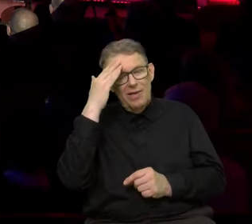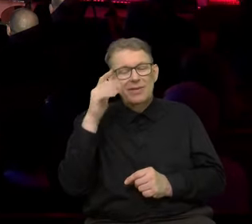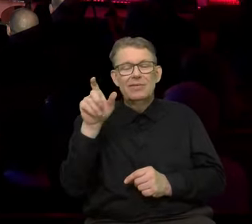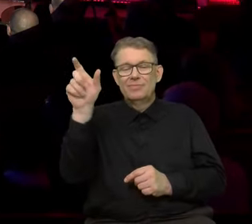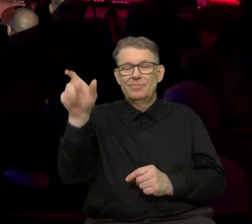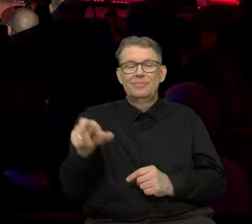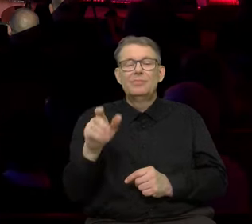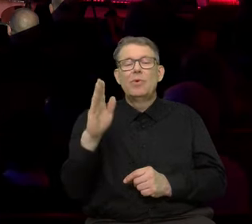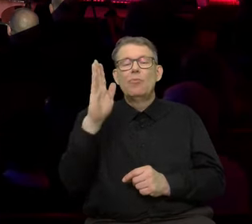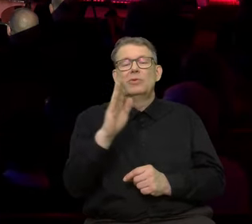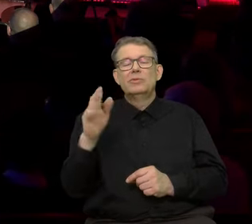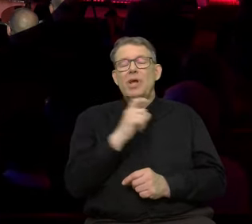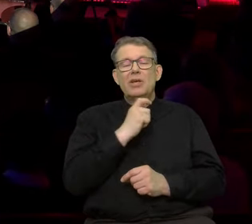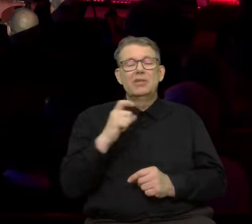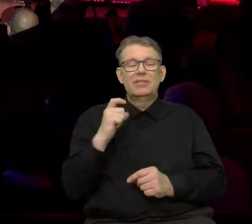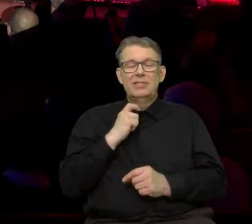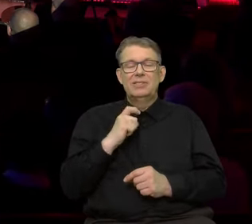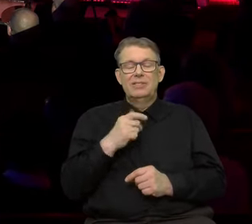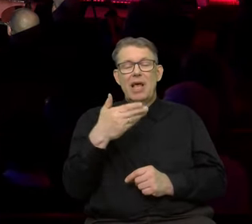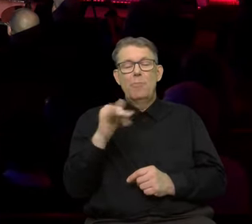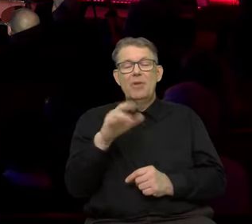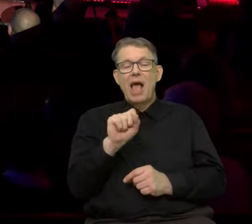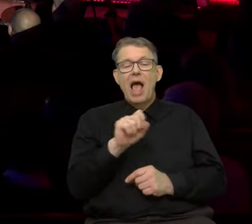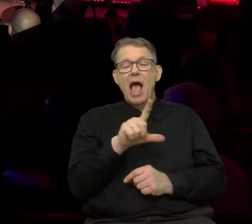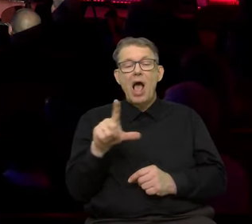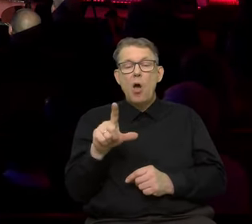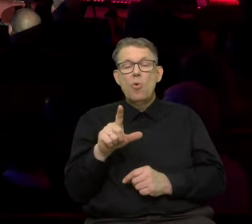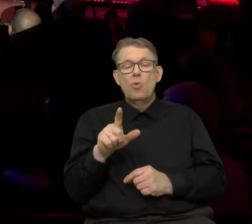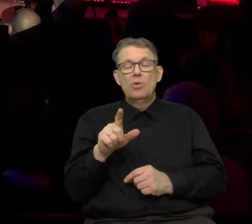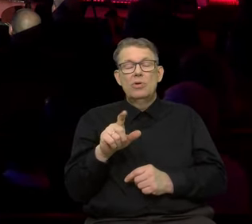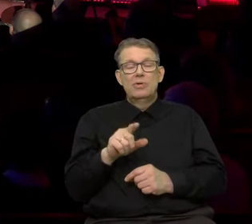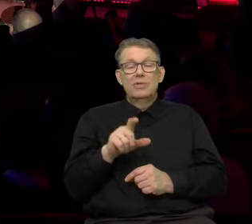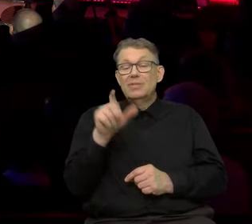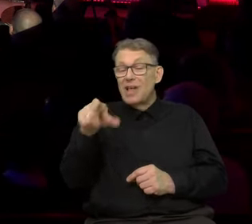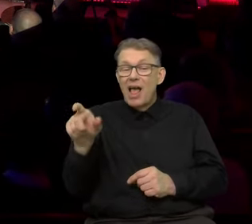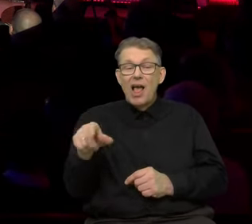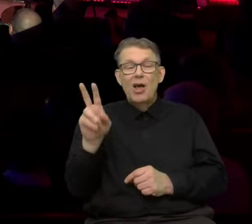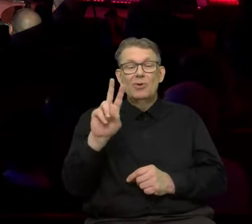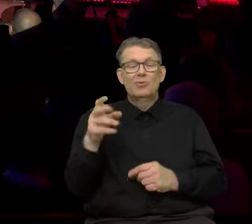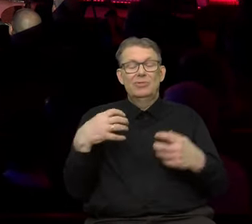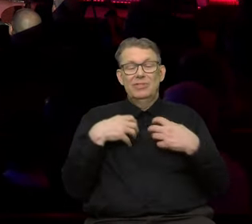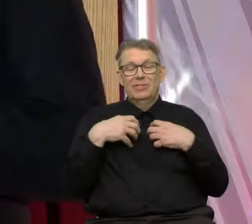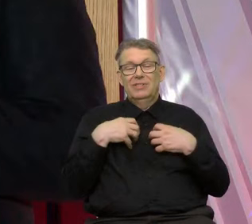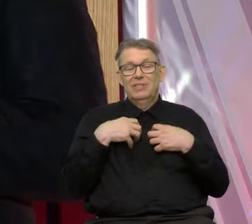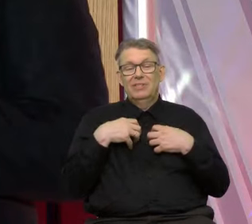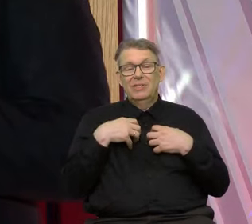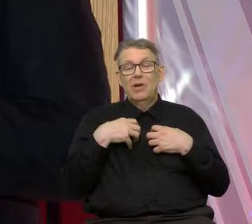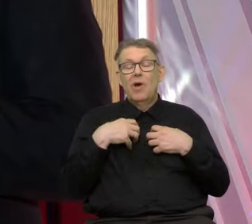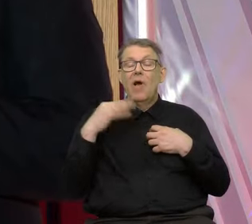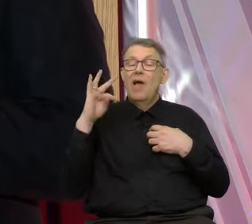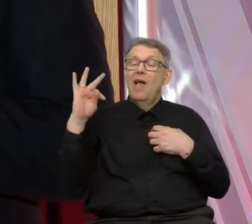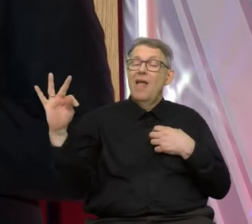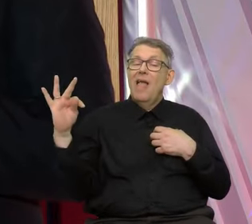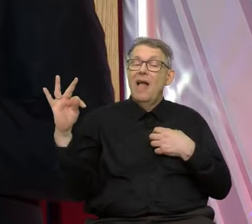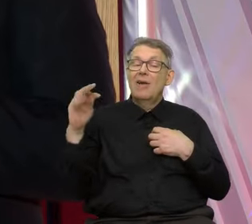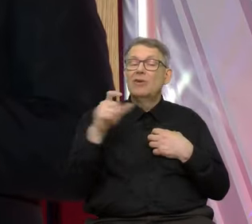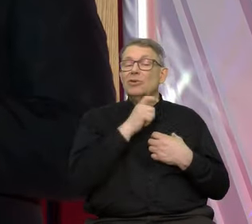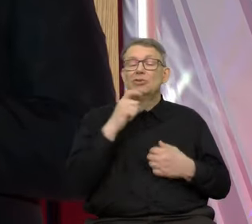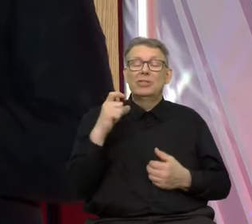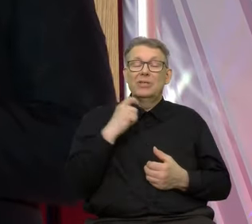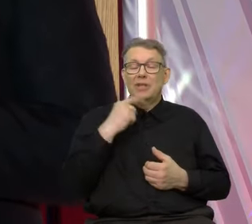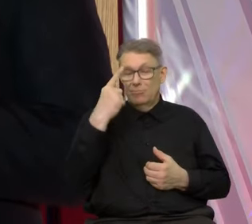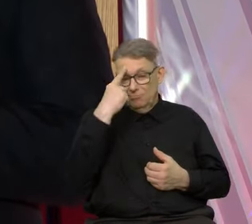błogosławionego księdza Michała, którzy żyją jego ideą i